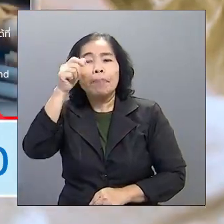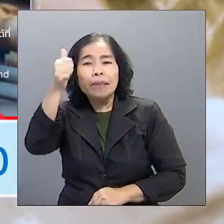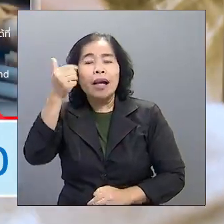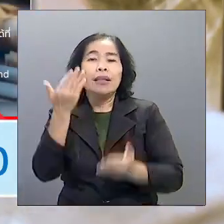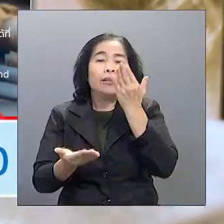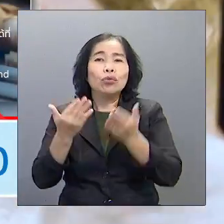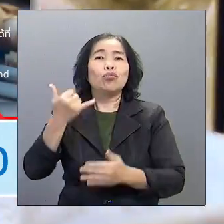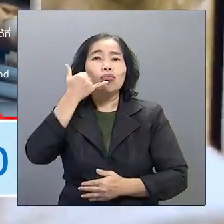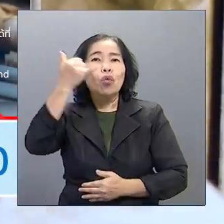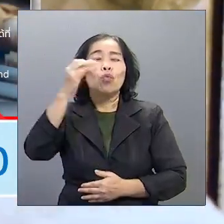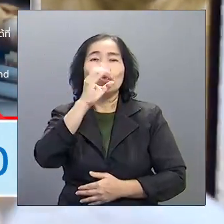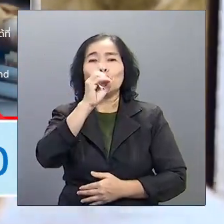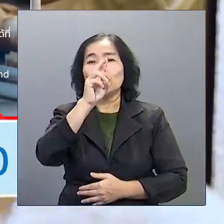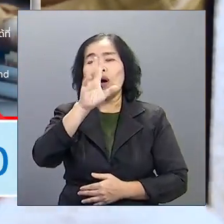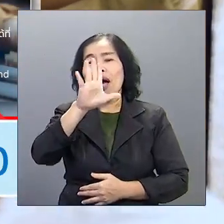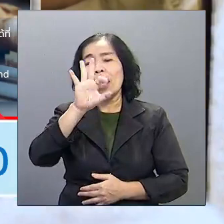www.anamai.moph.go.th หรือโทรที่